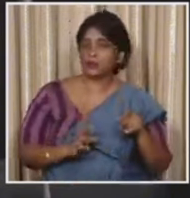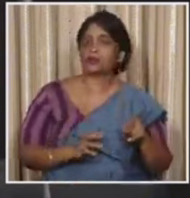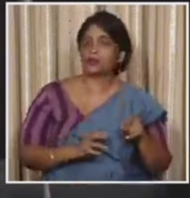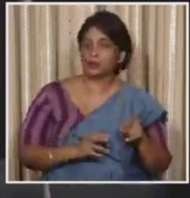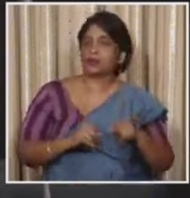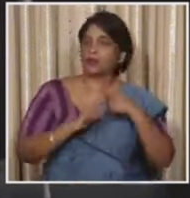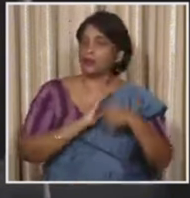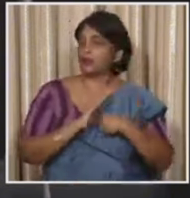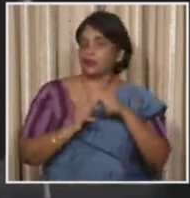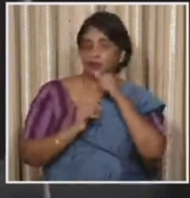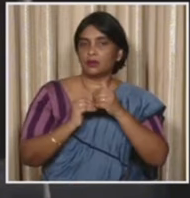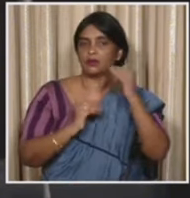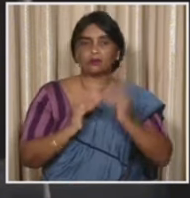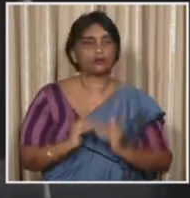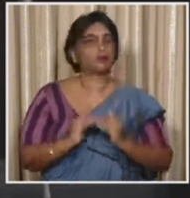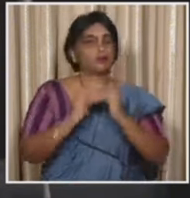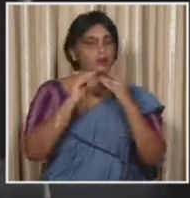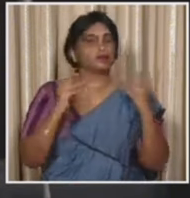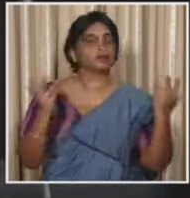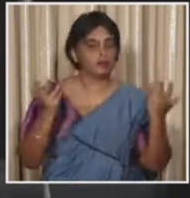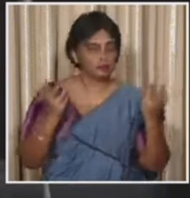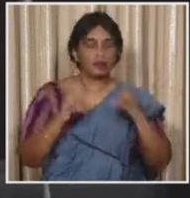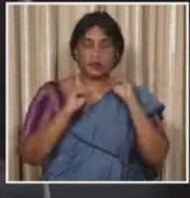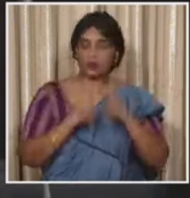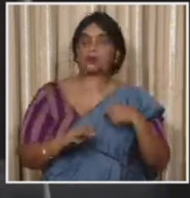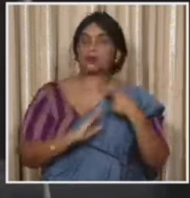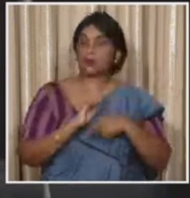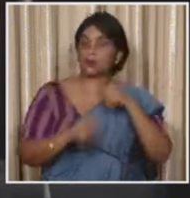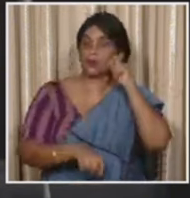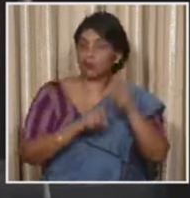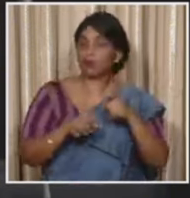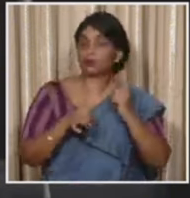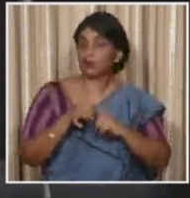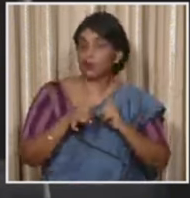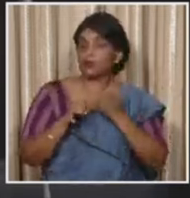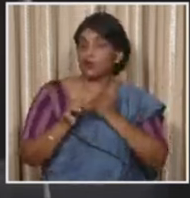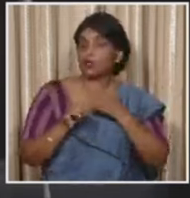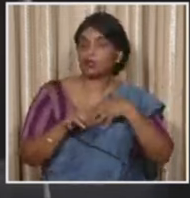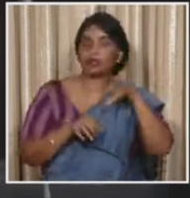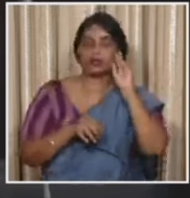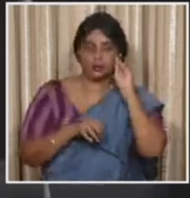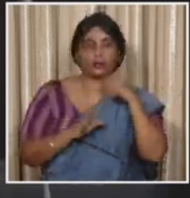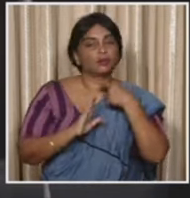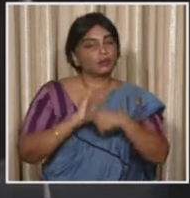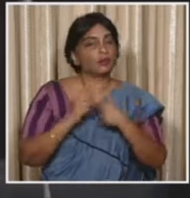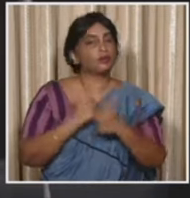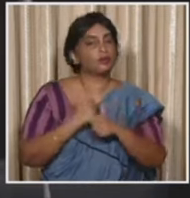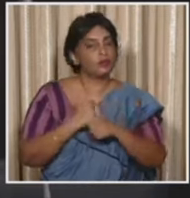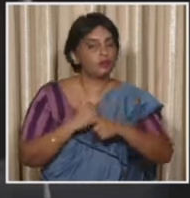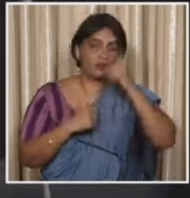මේ රට කවදාවත් මේ අපායෙන් ගොඩ වෙන්නේ නැහැ. ඒකන්න මේ රටේ ජනතාව මේ ප්‍රශ්නේ තීරුම් ගන්න ඕනේ. මේ රට හදන්න